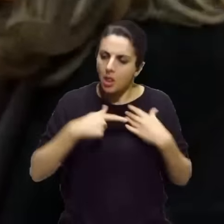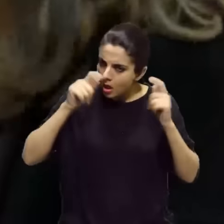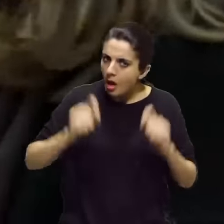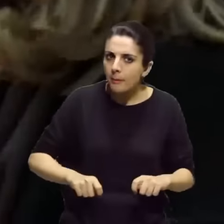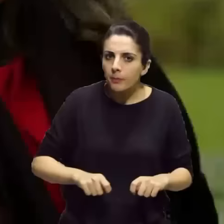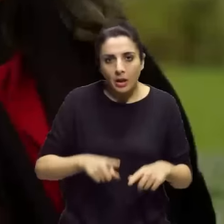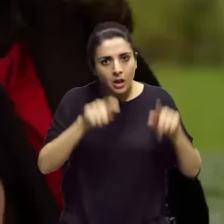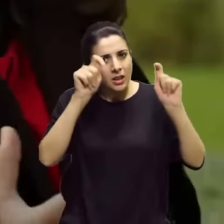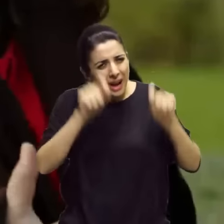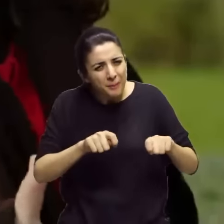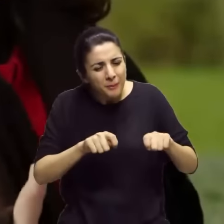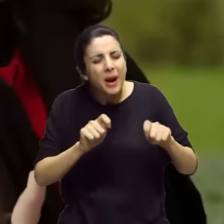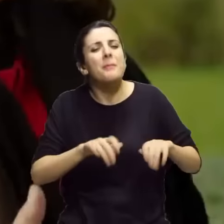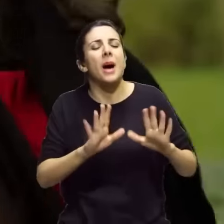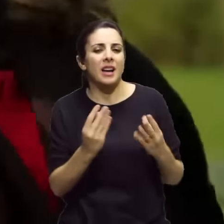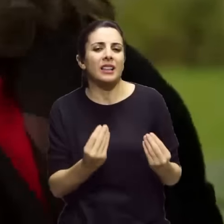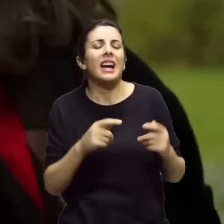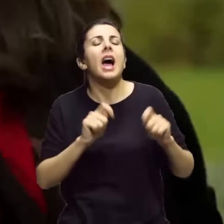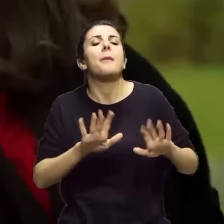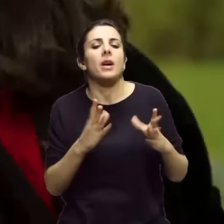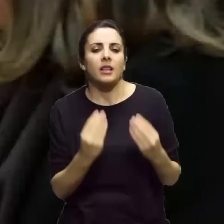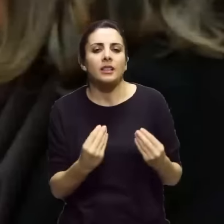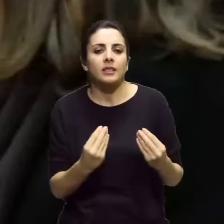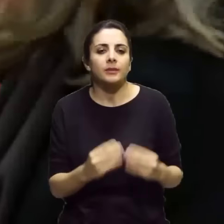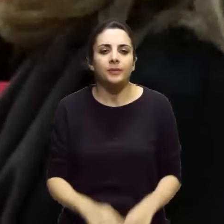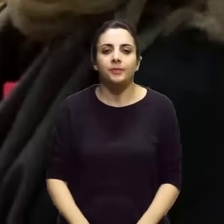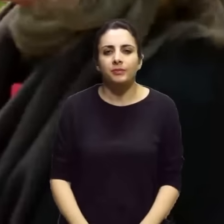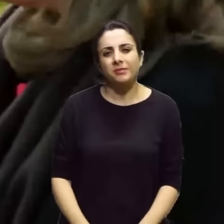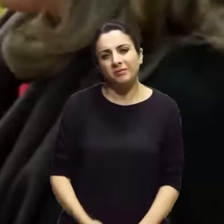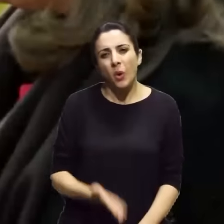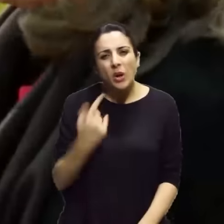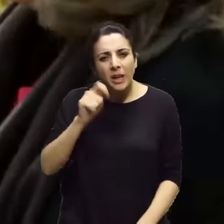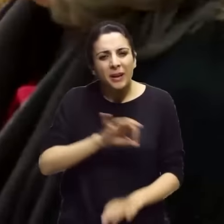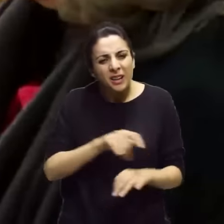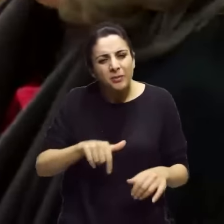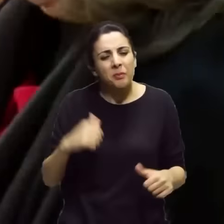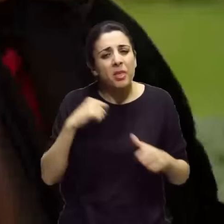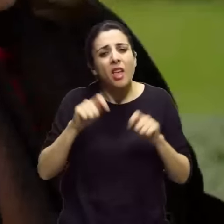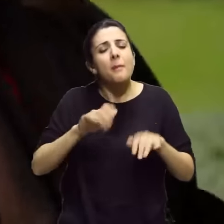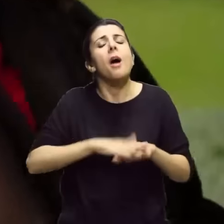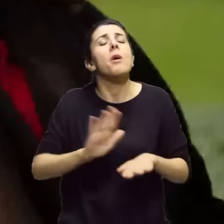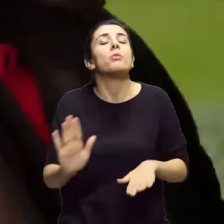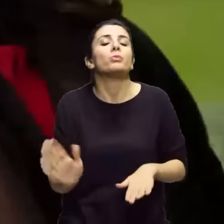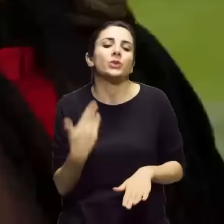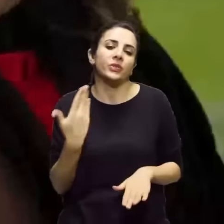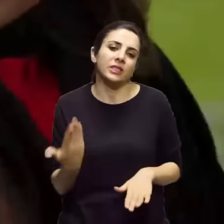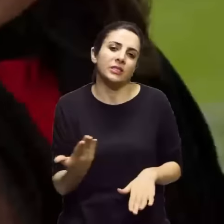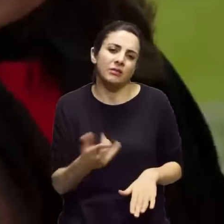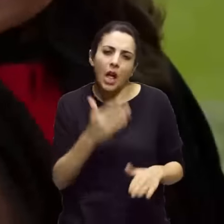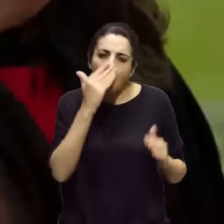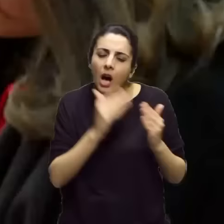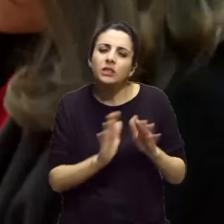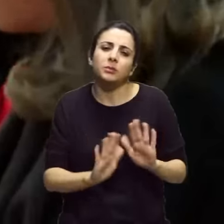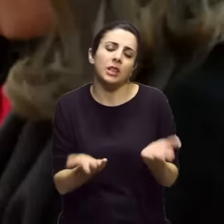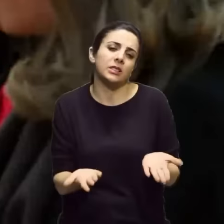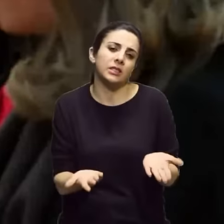Yaparım. Yapma be. Yapma be. Bugüne kadar yapmamışsın bugünden sonra. Ne yapacaksın? Yakışmaz